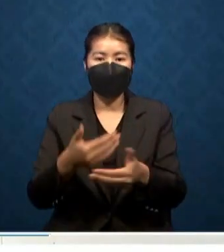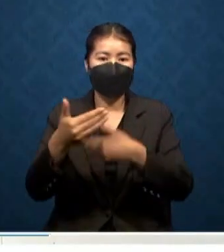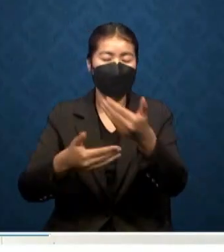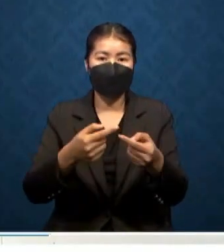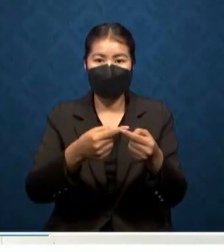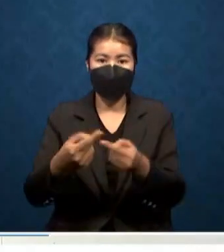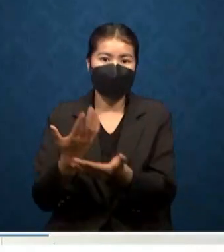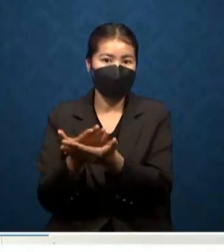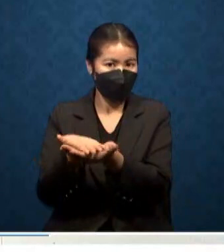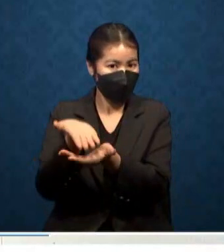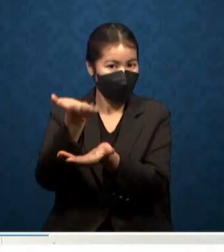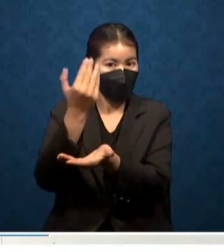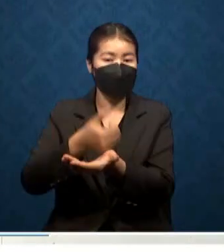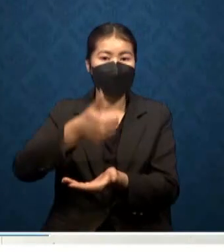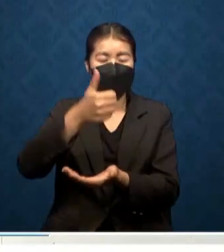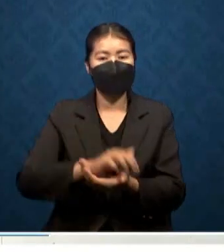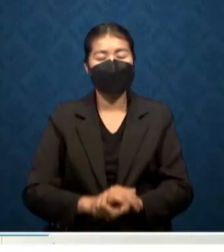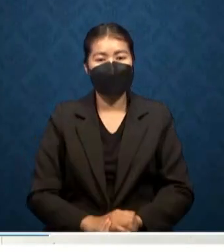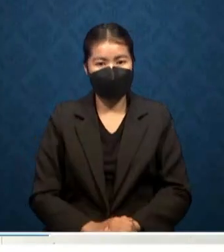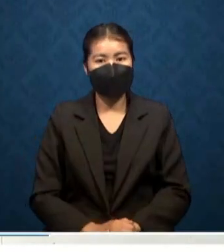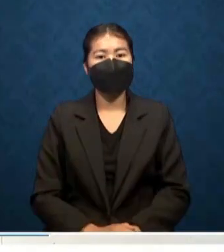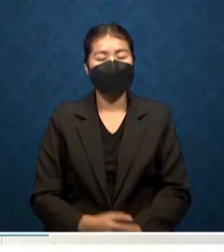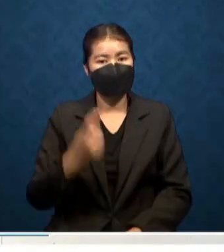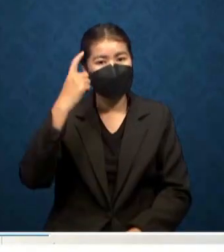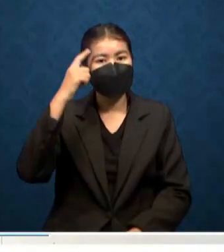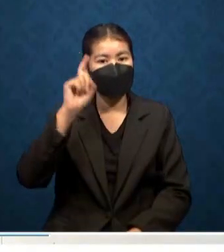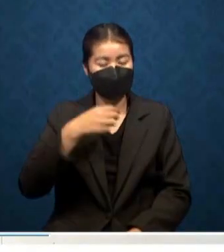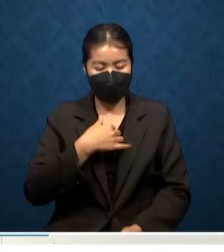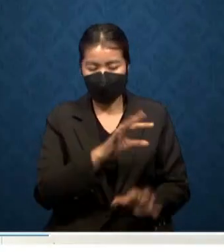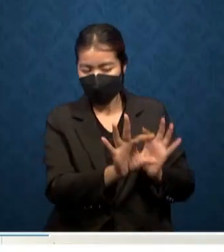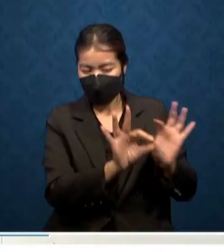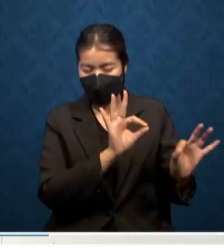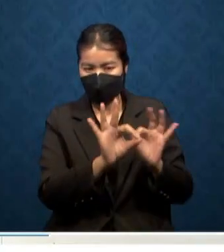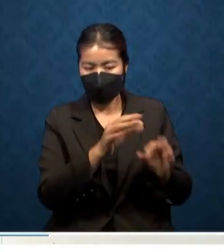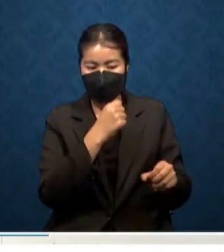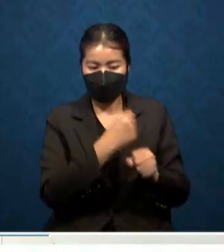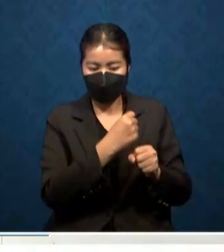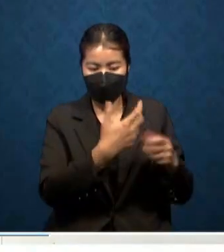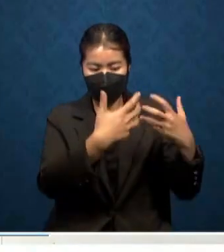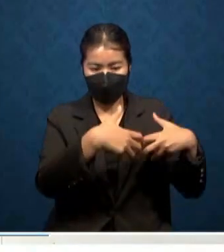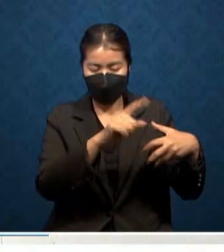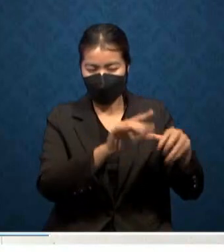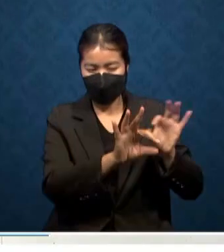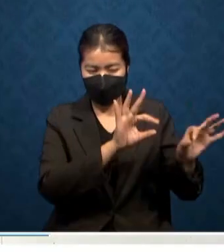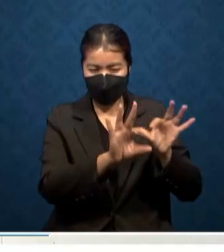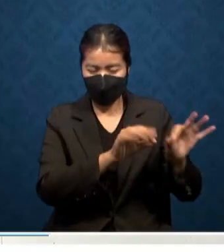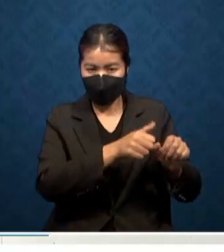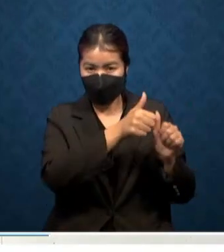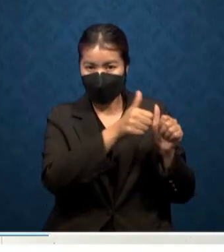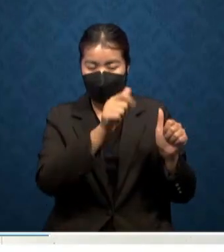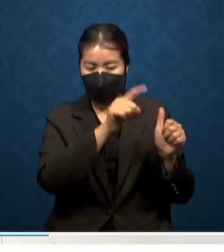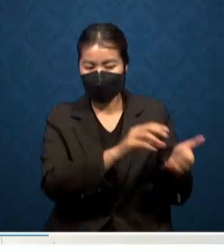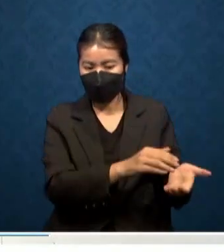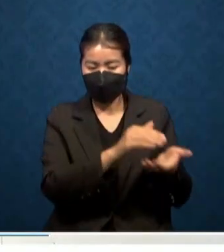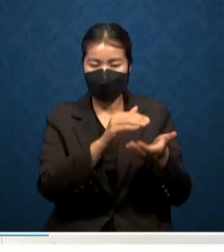กองทุนเองก็เห็นด้วยว่าต่อไปเนี่ยเราต้องคัดสรรผลงานนี้เพื่อจะไปขยายผลต่อยอดเอาสิ่งที่มันเป็นคุณค่าเนี่ยไป